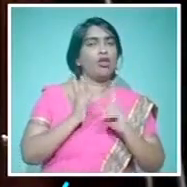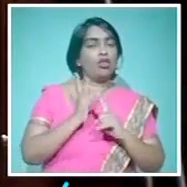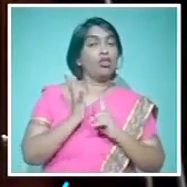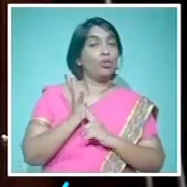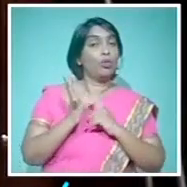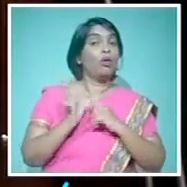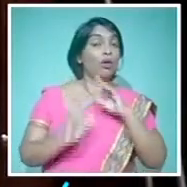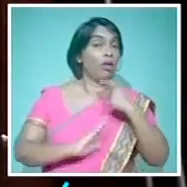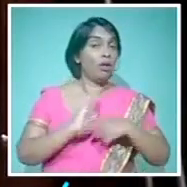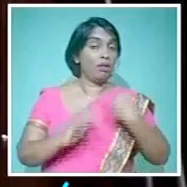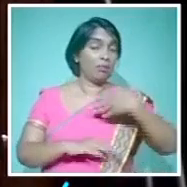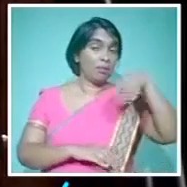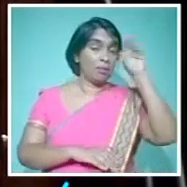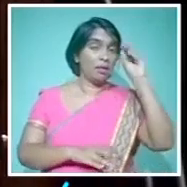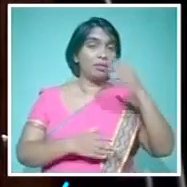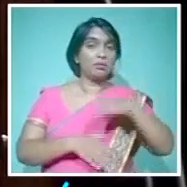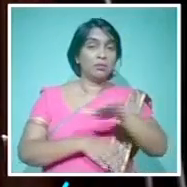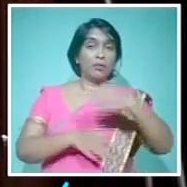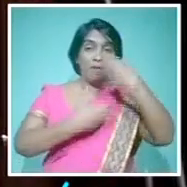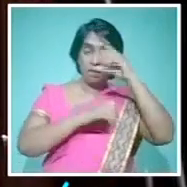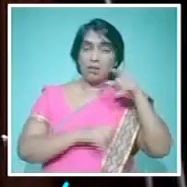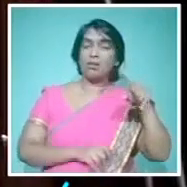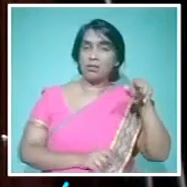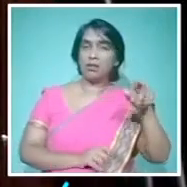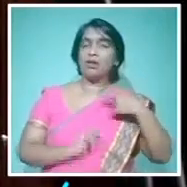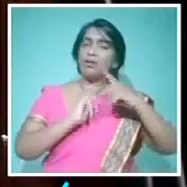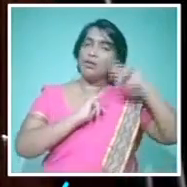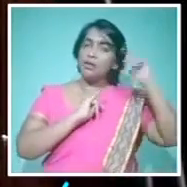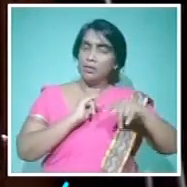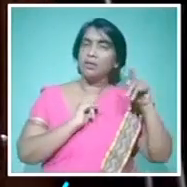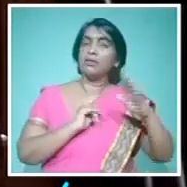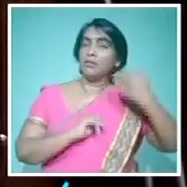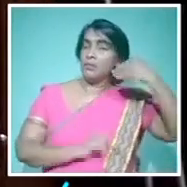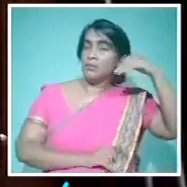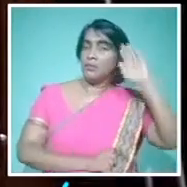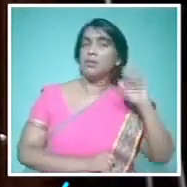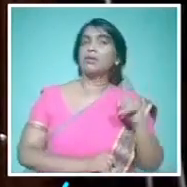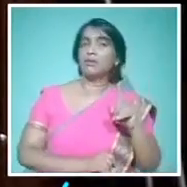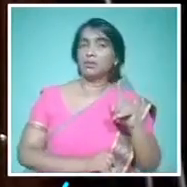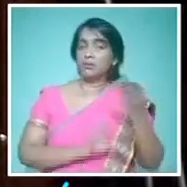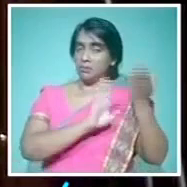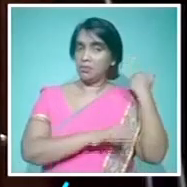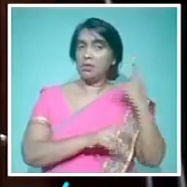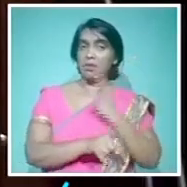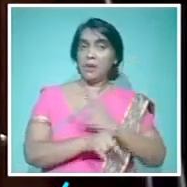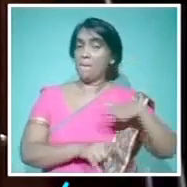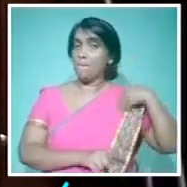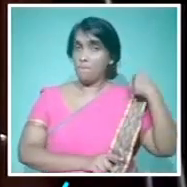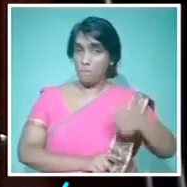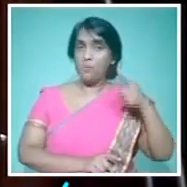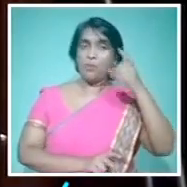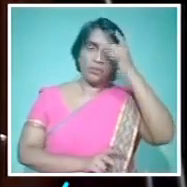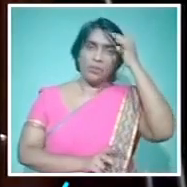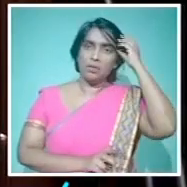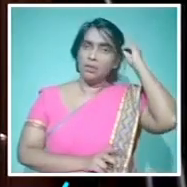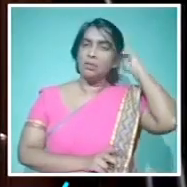ලංකාවේ පිළිගත්තු භූවිද්‍යාඥයෙක් ජියොලොජිස්ට් කෙනෙක් ඒ වගේම අපේ විශ්වවිද්‍යාලේ හිටපු පරණ මීට පෙර හිටපු උපකුලපතිවරයා. ඉතින් ඒ නිසා